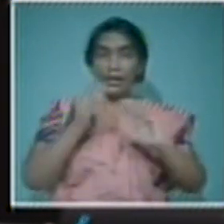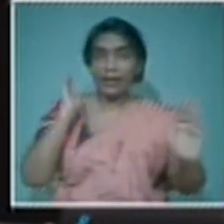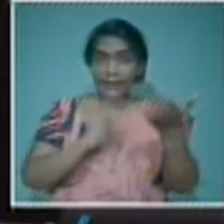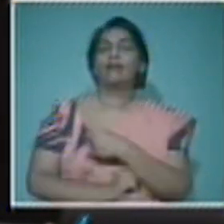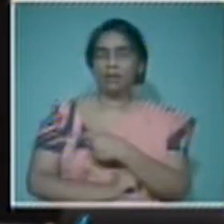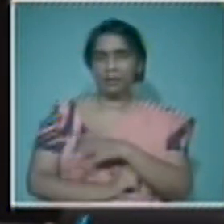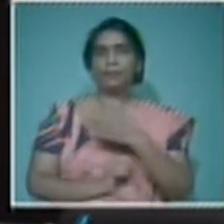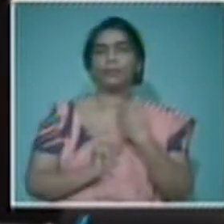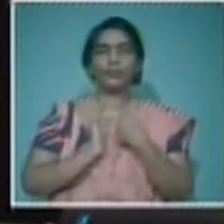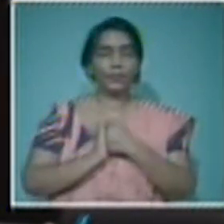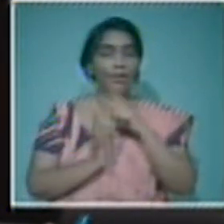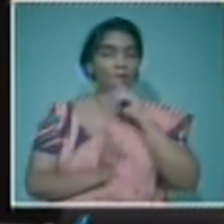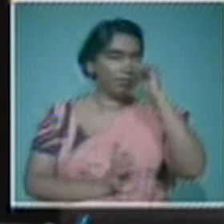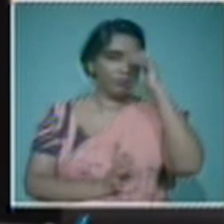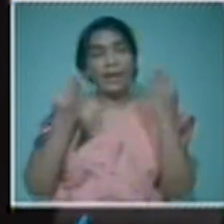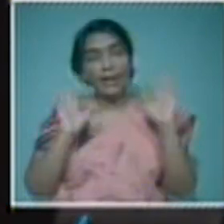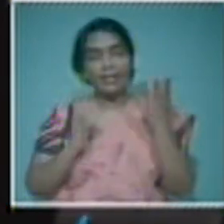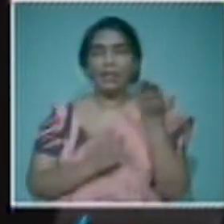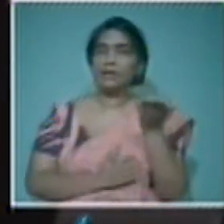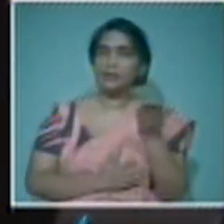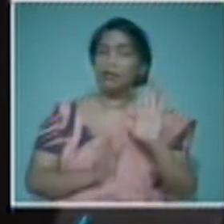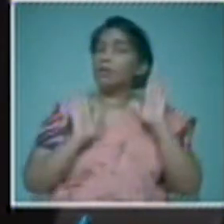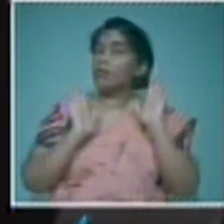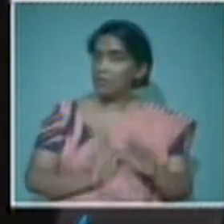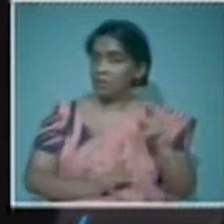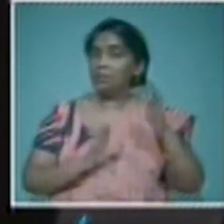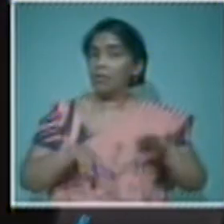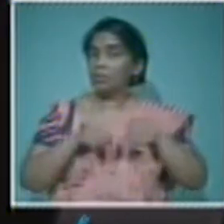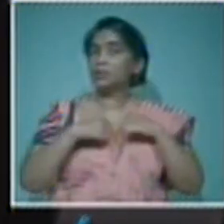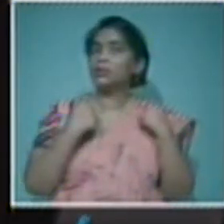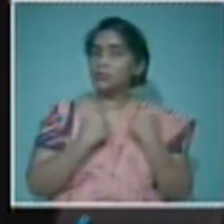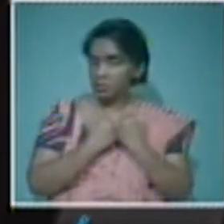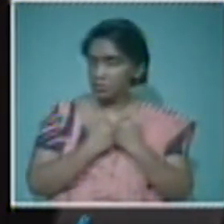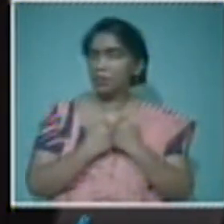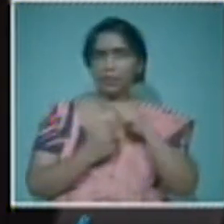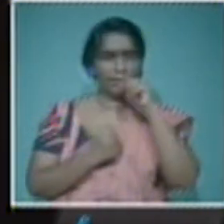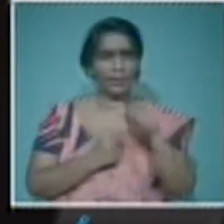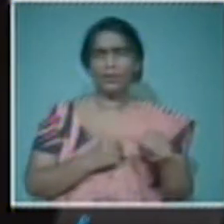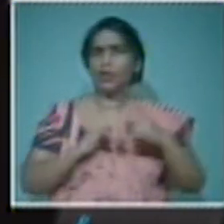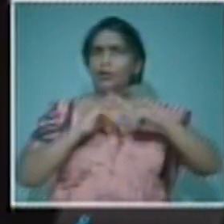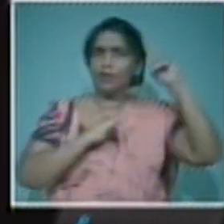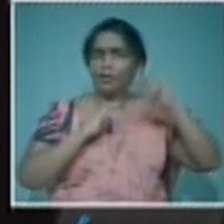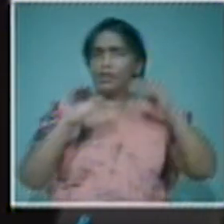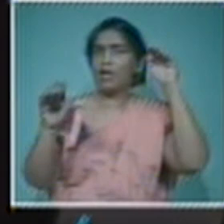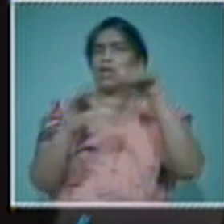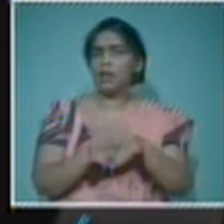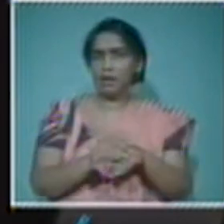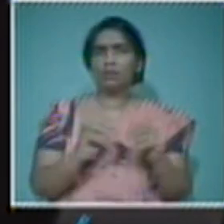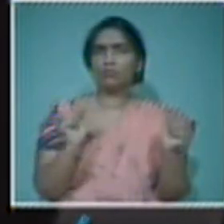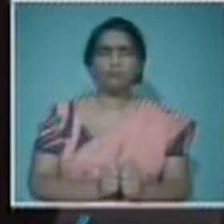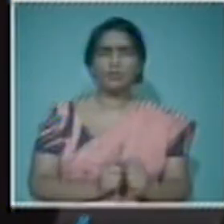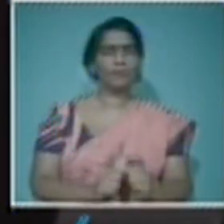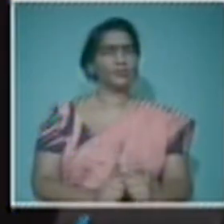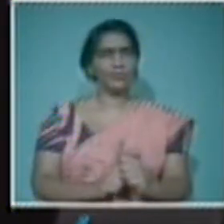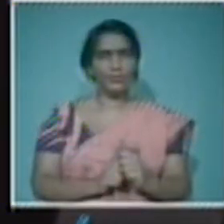කජ්ජක්ද කියලා. මේක බොහොම බරපතල තත්වයක්. හැබැයි ඒ ශිෂ්‍ය සංගම් සම්පූර්ණයෙන් විශ්වවිද්‍යාලයේ ඇතුලේ ගෙනියන්නේ